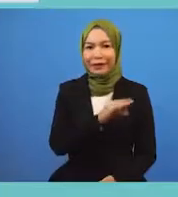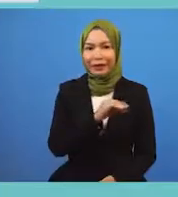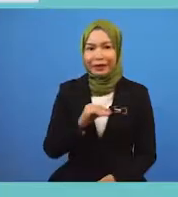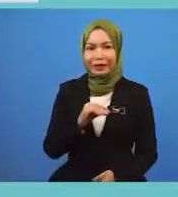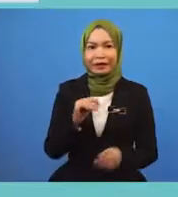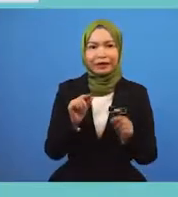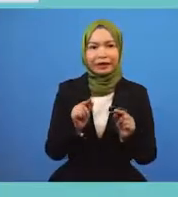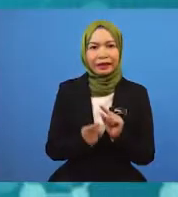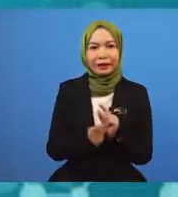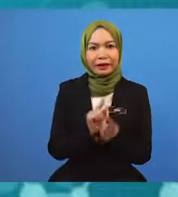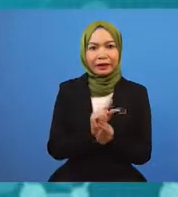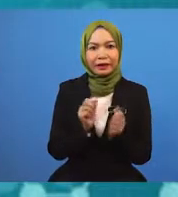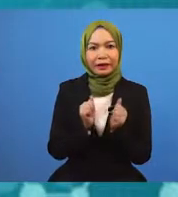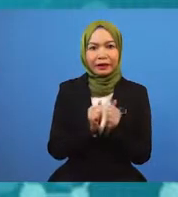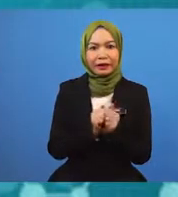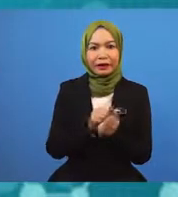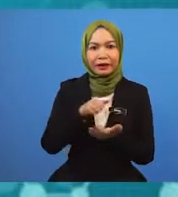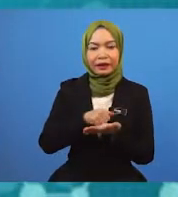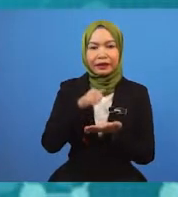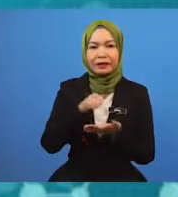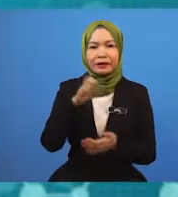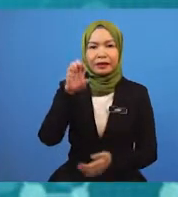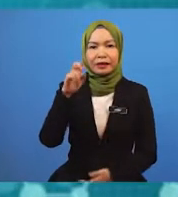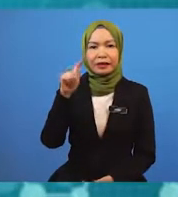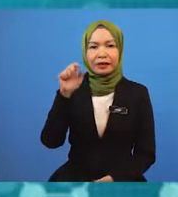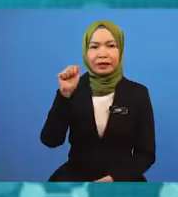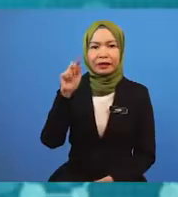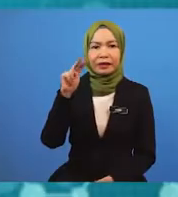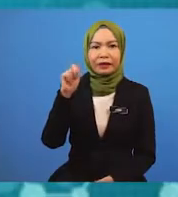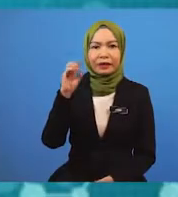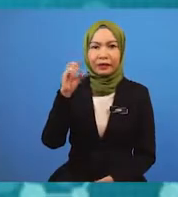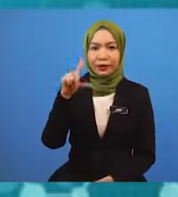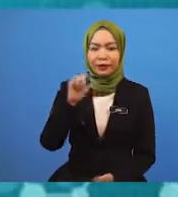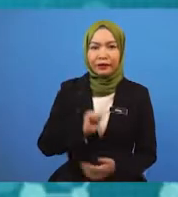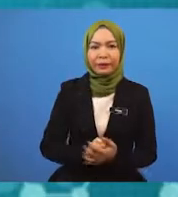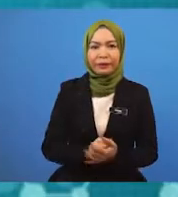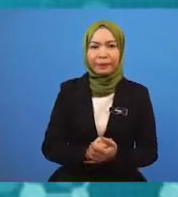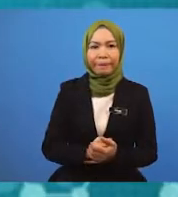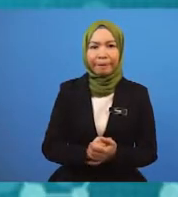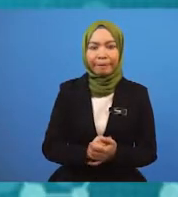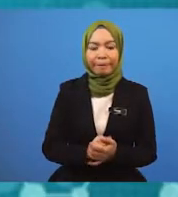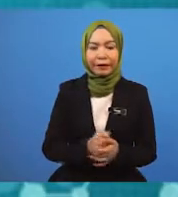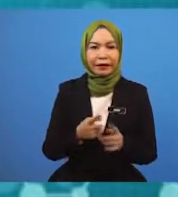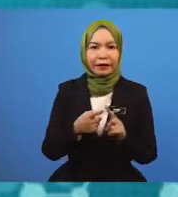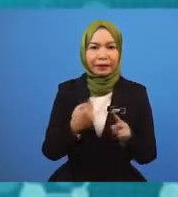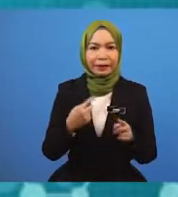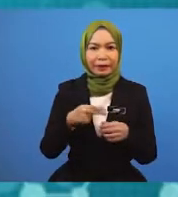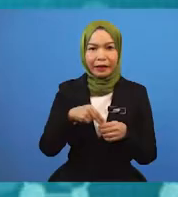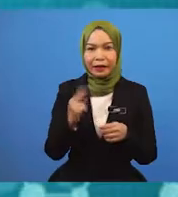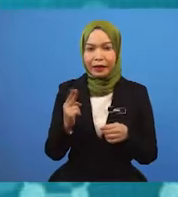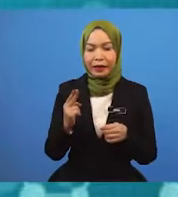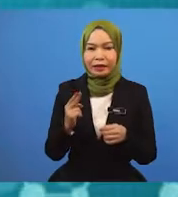asid etanoid. Baiklah murid-murid, hasil daripada eksperimen tadi dapat